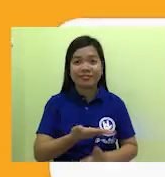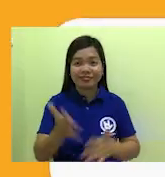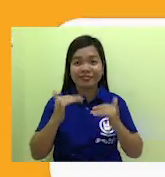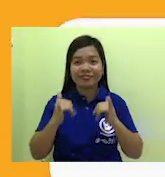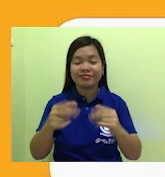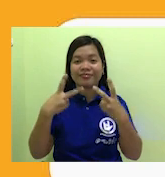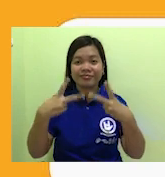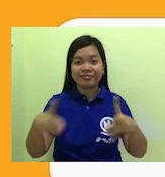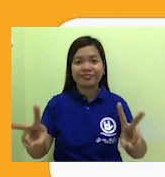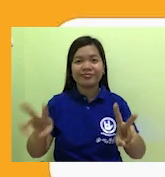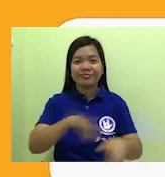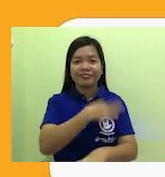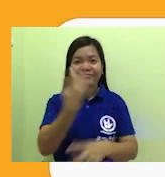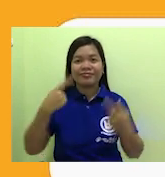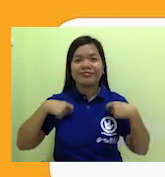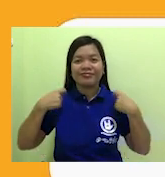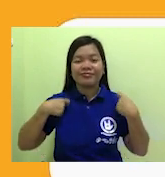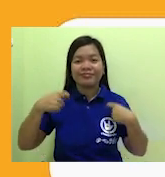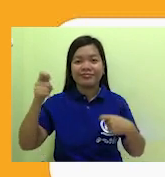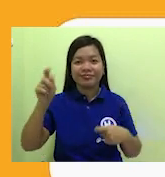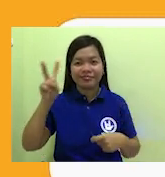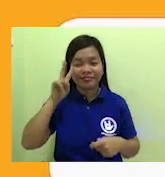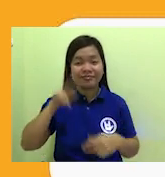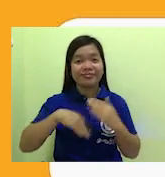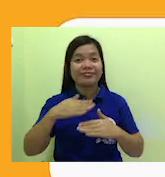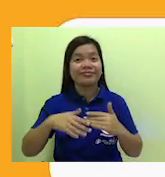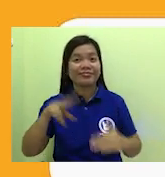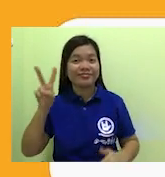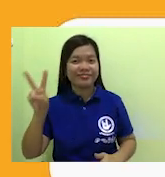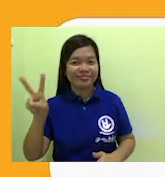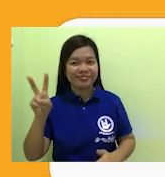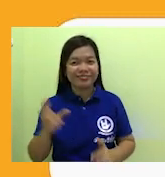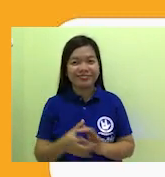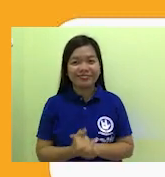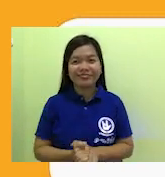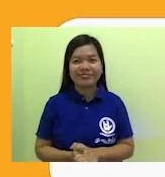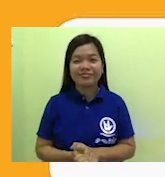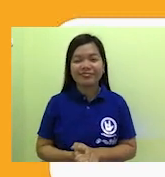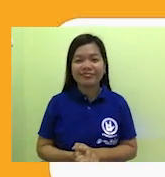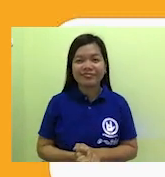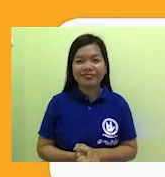You're still watching Fernandino Teens TV, Season 2.